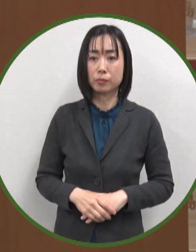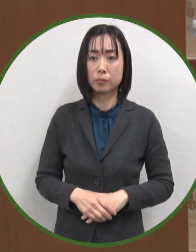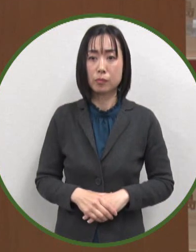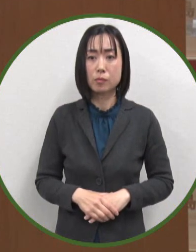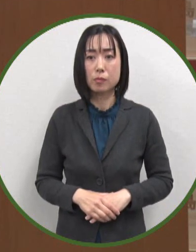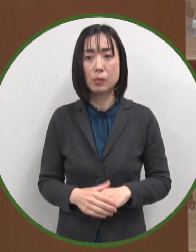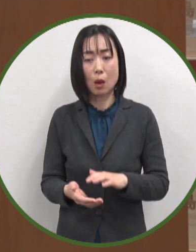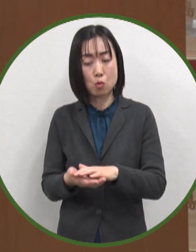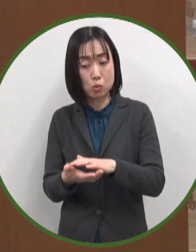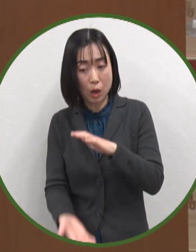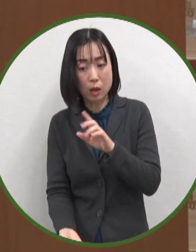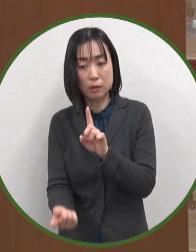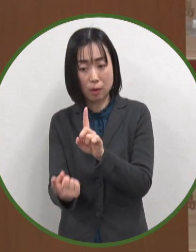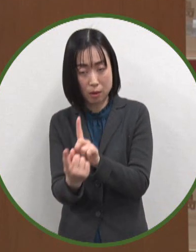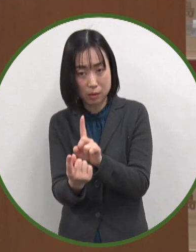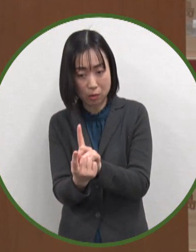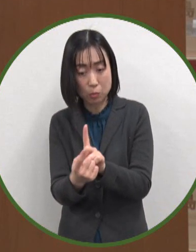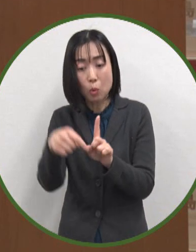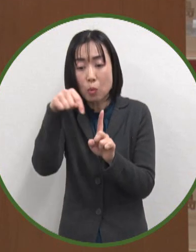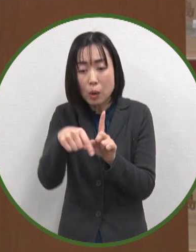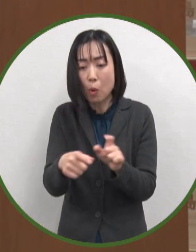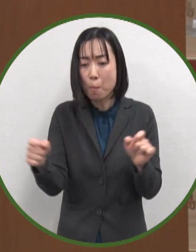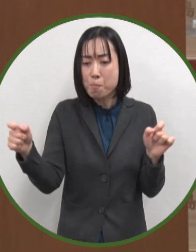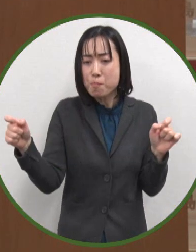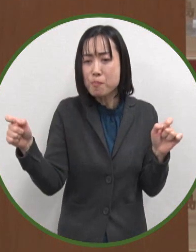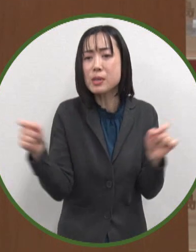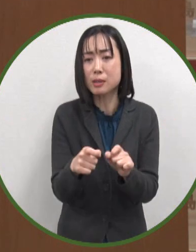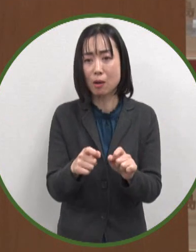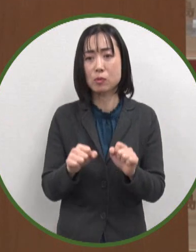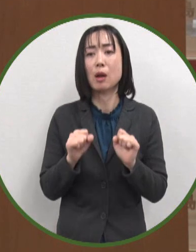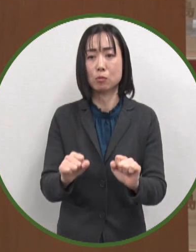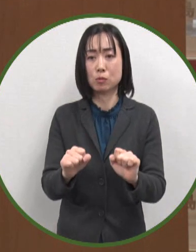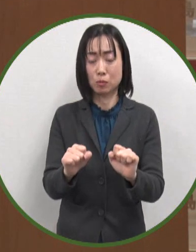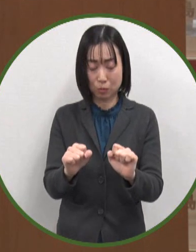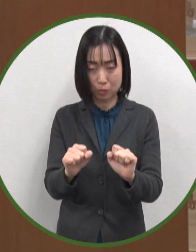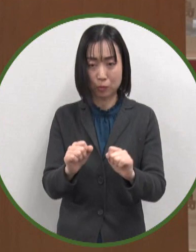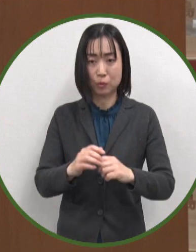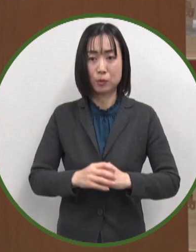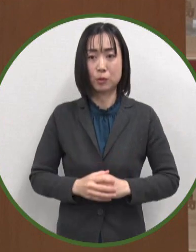、できるだけ短くするという基本的な考えでありますので、